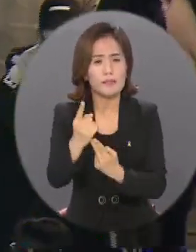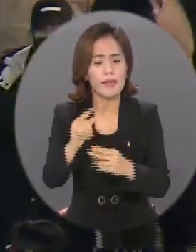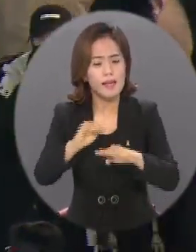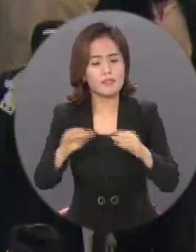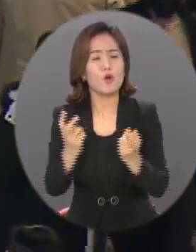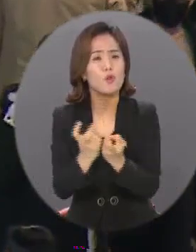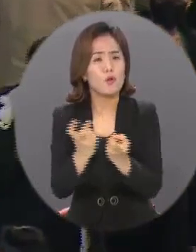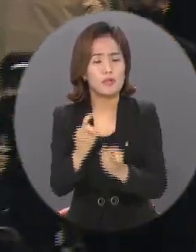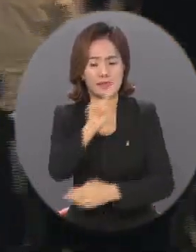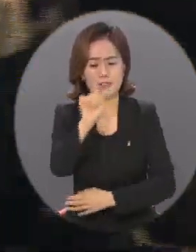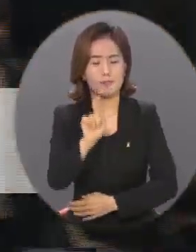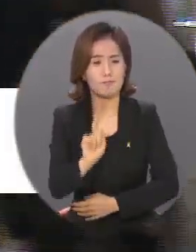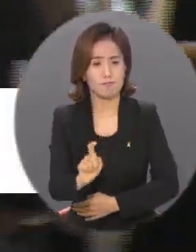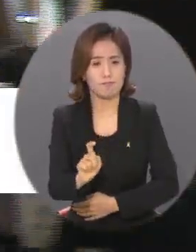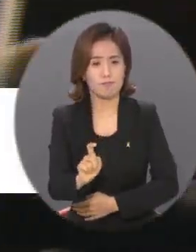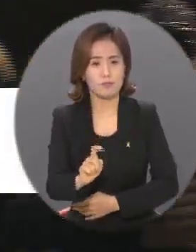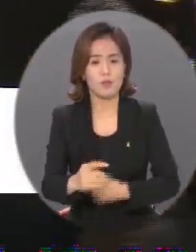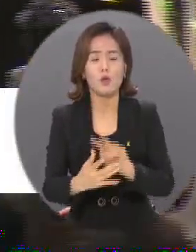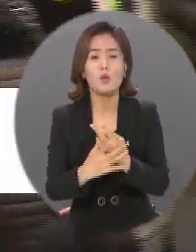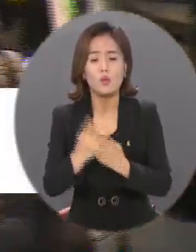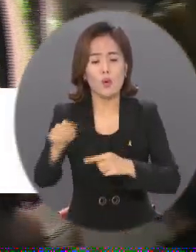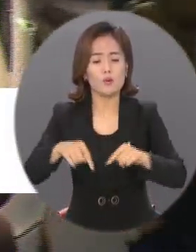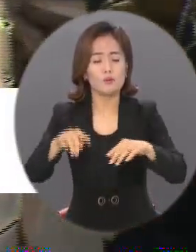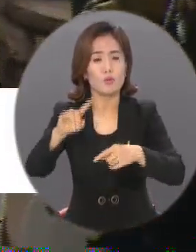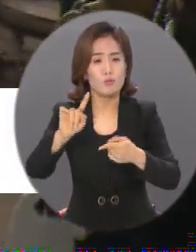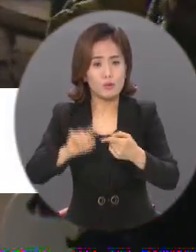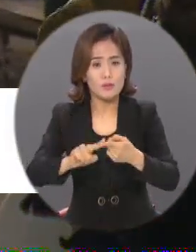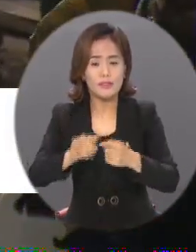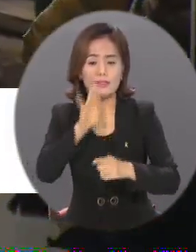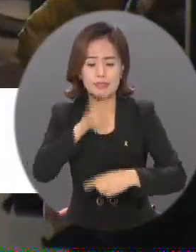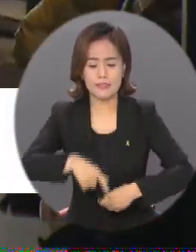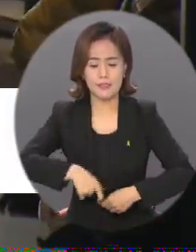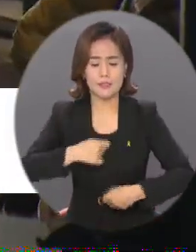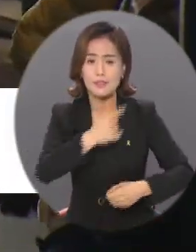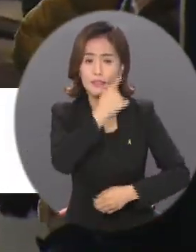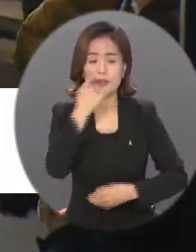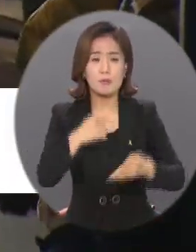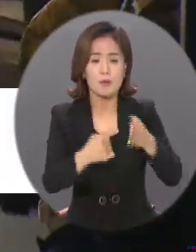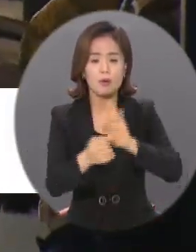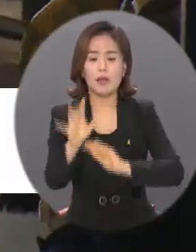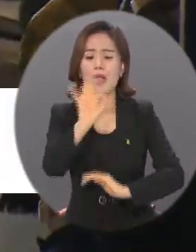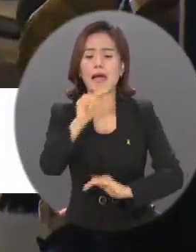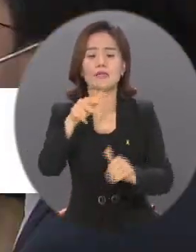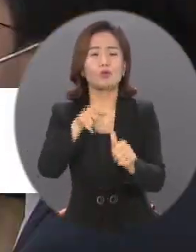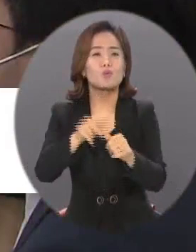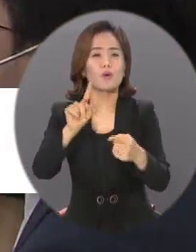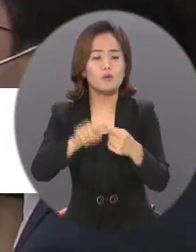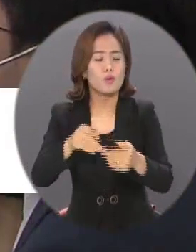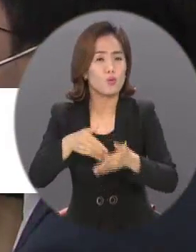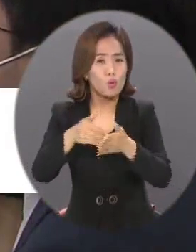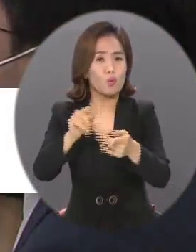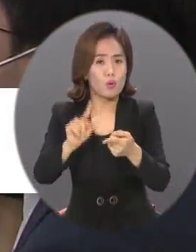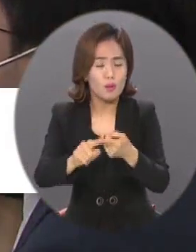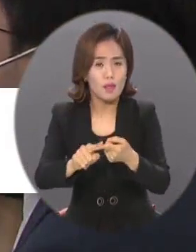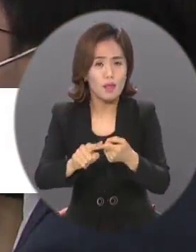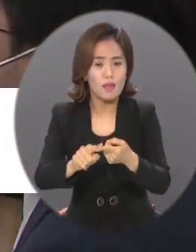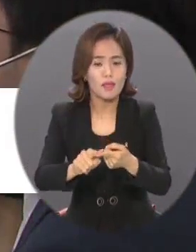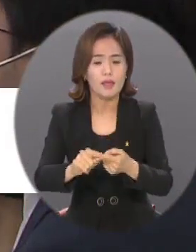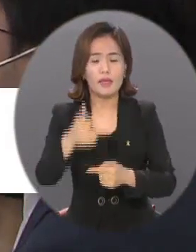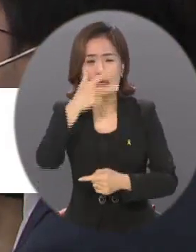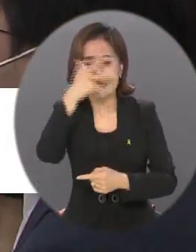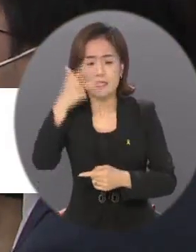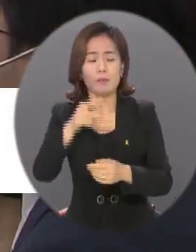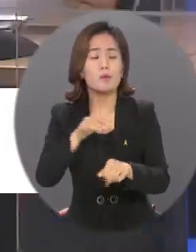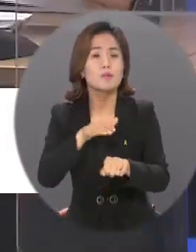해석할지 주목됩니다. 통합 정부론 진정성을 증명하라는 안철수 후보의 요구에 이재명